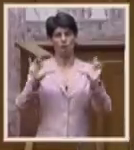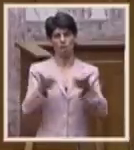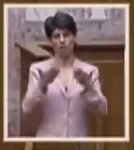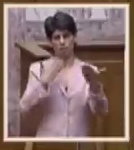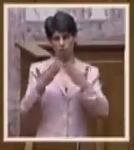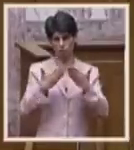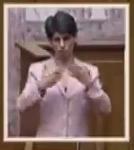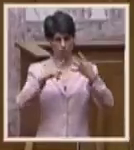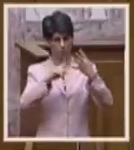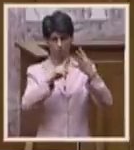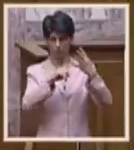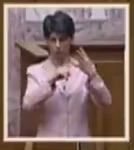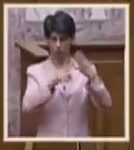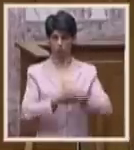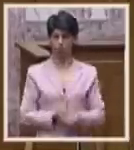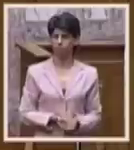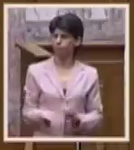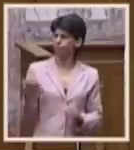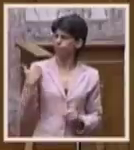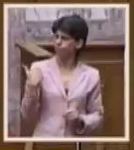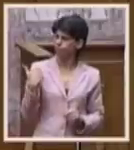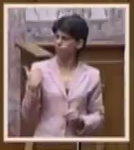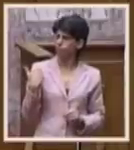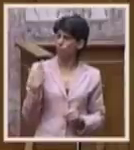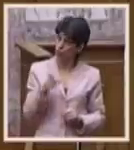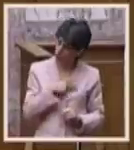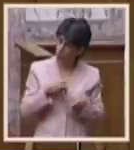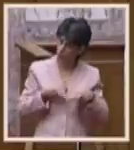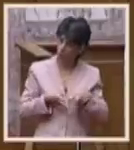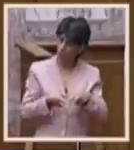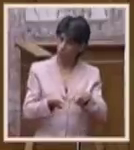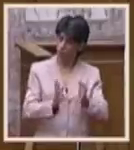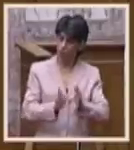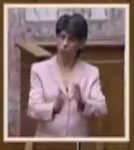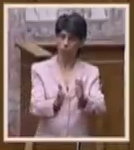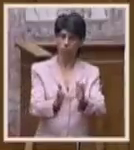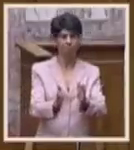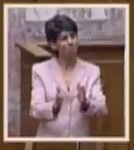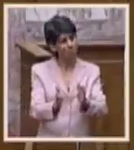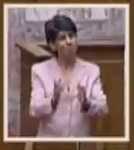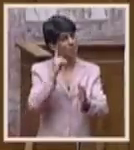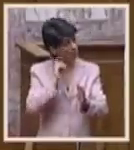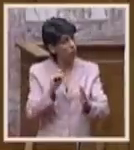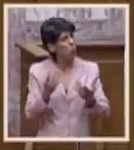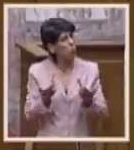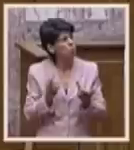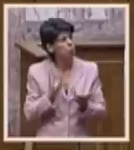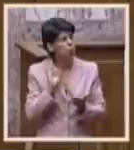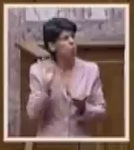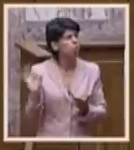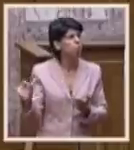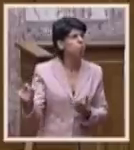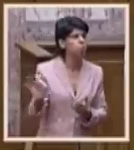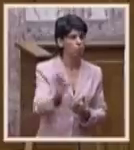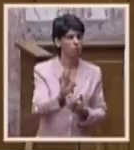Τέταρτο σημείο. Με ρωτάτε, είναι σωστός ο δρόμος που έχουμε πάρει? Ξέρουμε που θέλουμε να πάμε? Μήπως